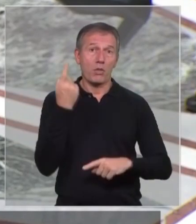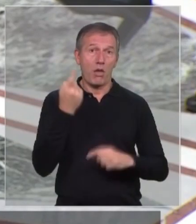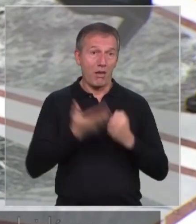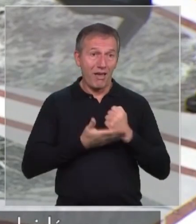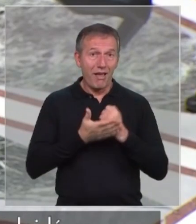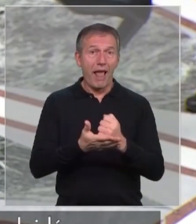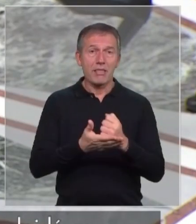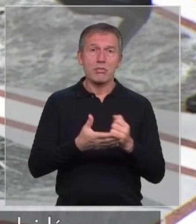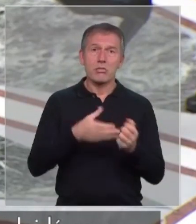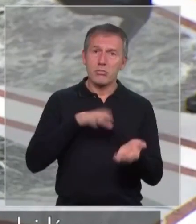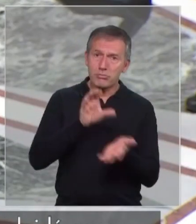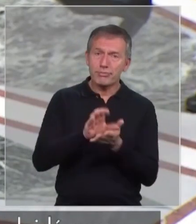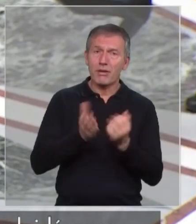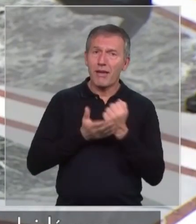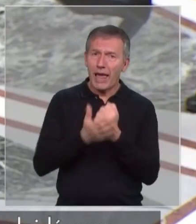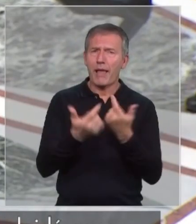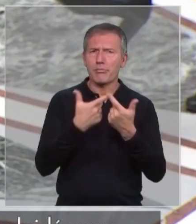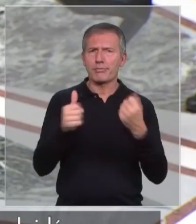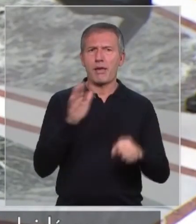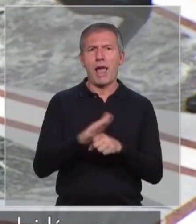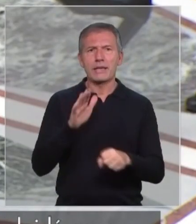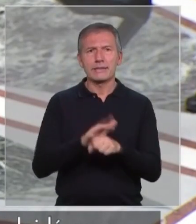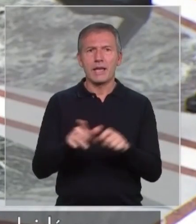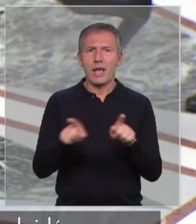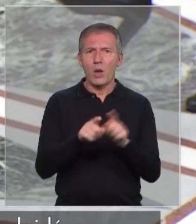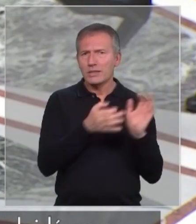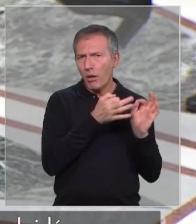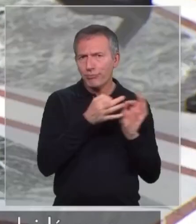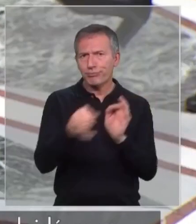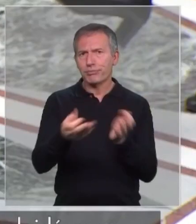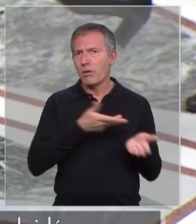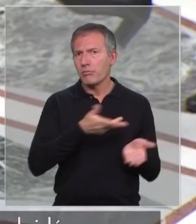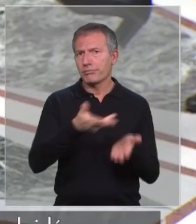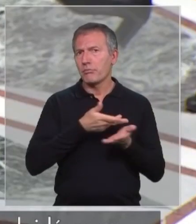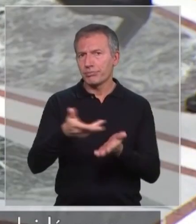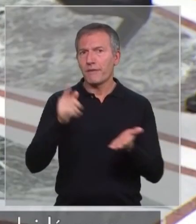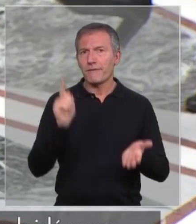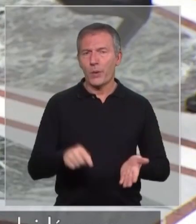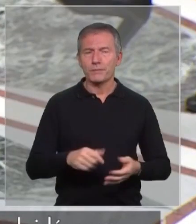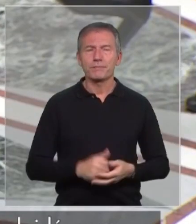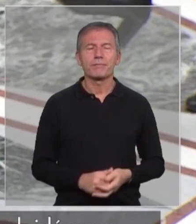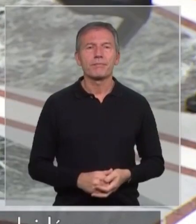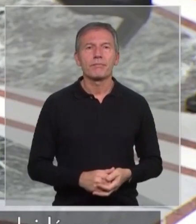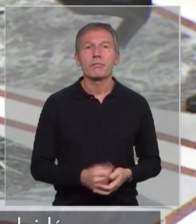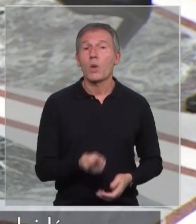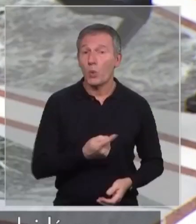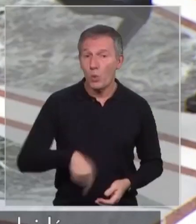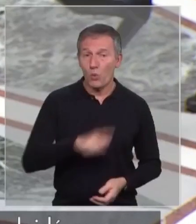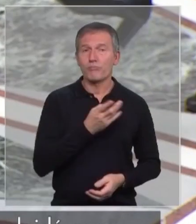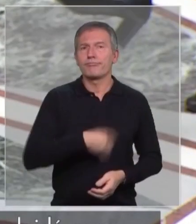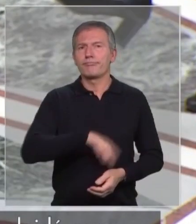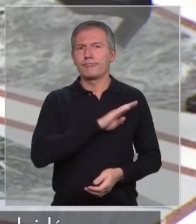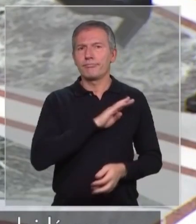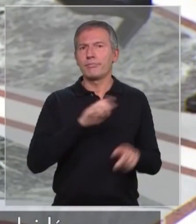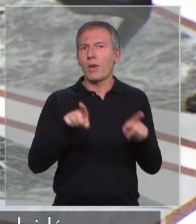être acheminée en quantité suffisante et de manière durable. C'est en responsabilité